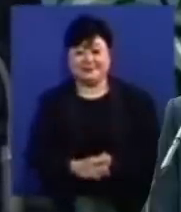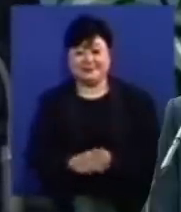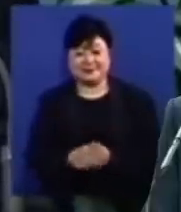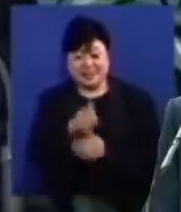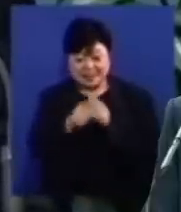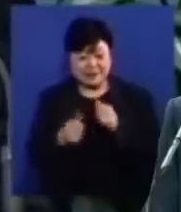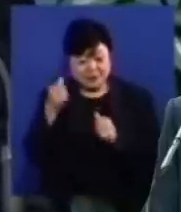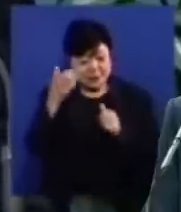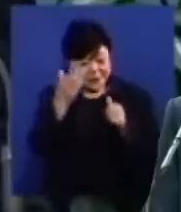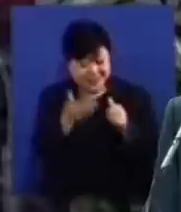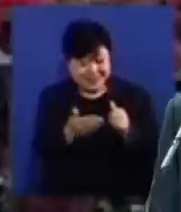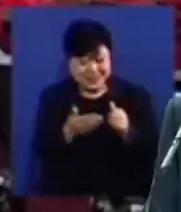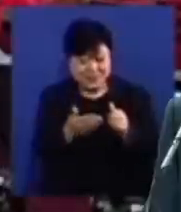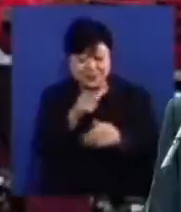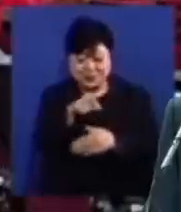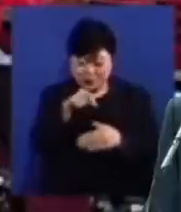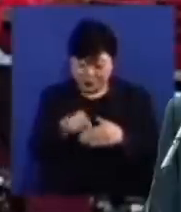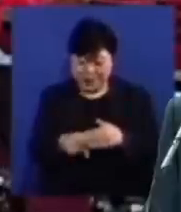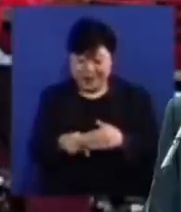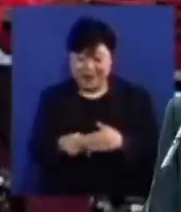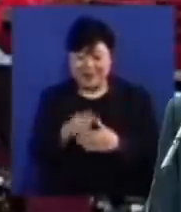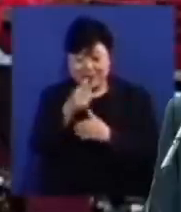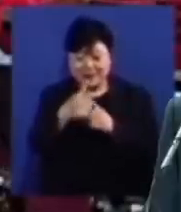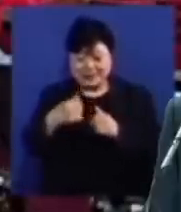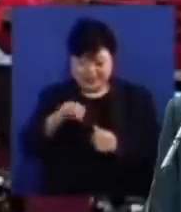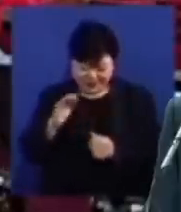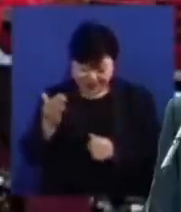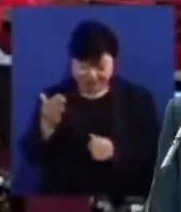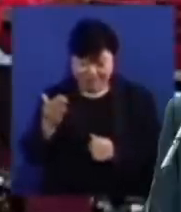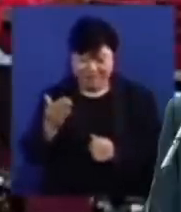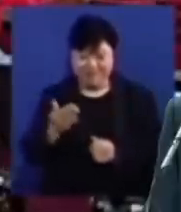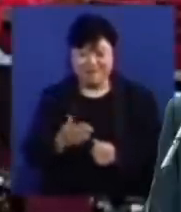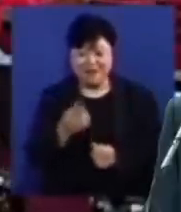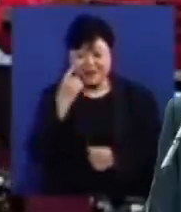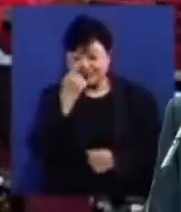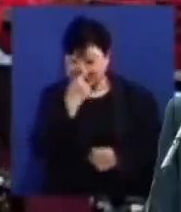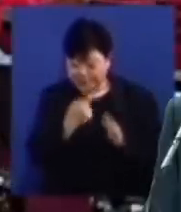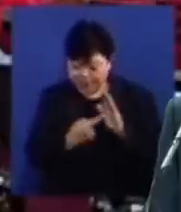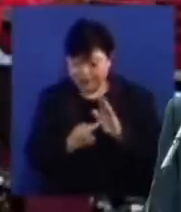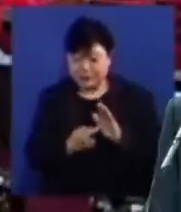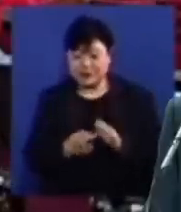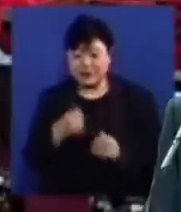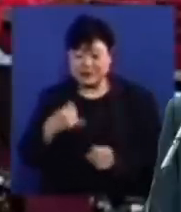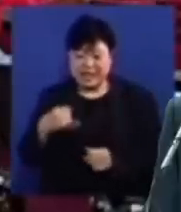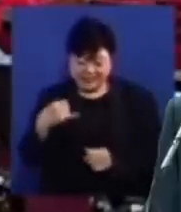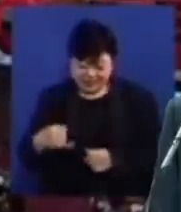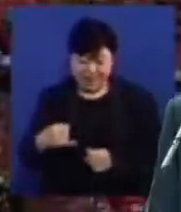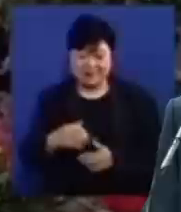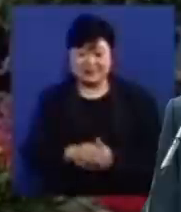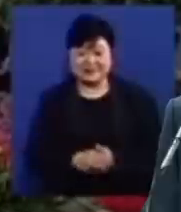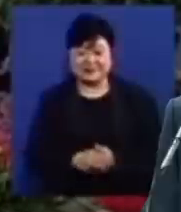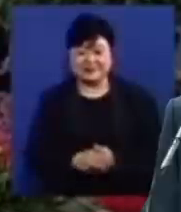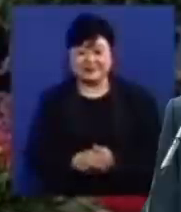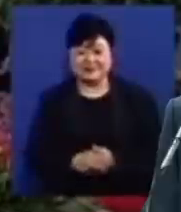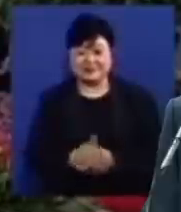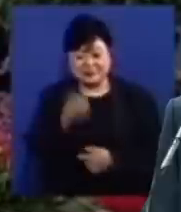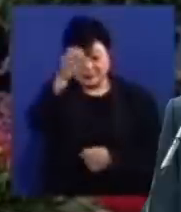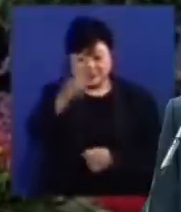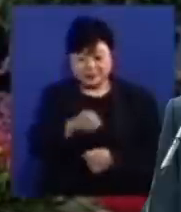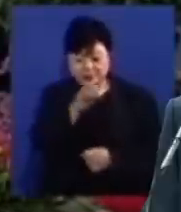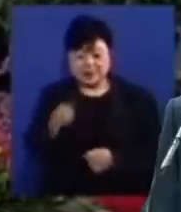하나님의 성령께서 우리 속에 우리가 하나님의 자녀인 것을 증명해 주는 것입니다. 자녀이면 십자가를